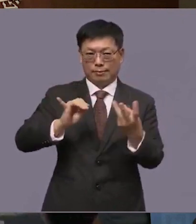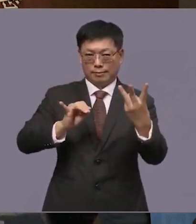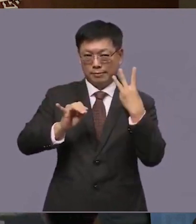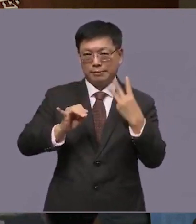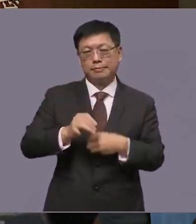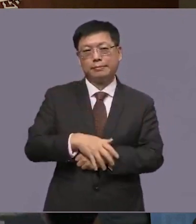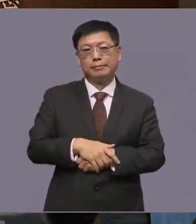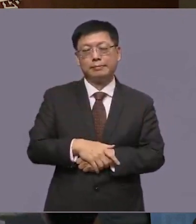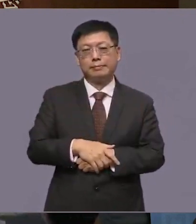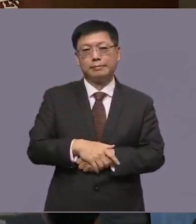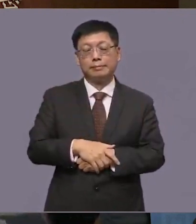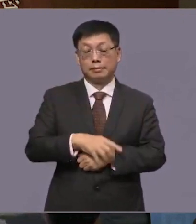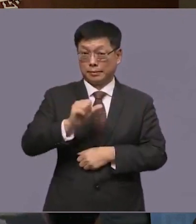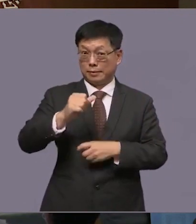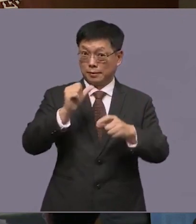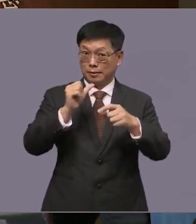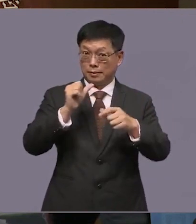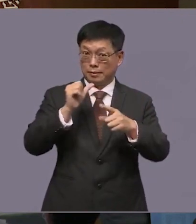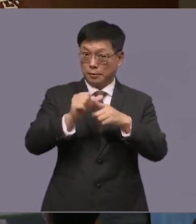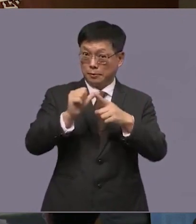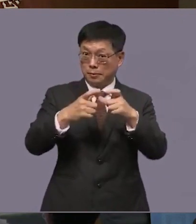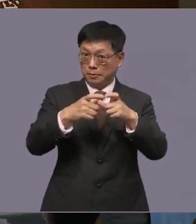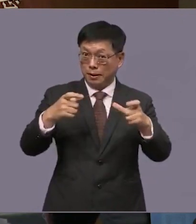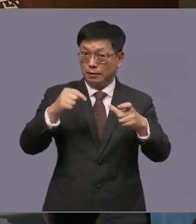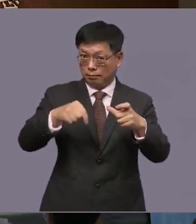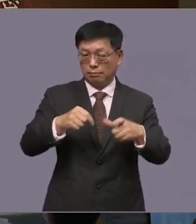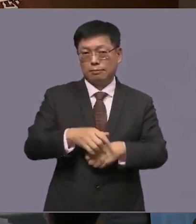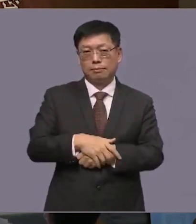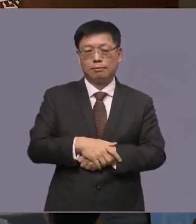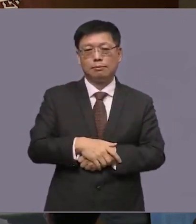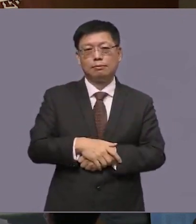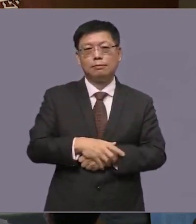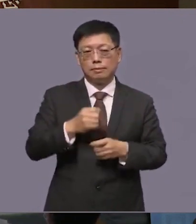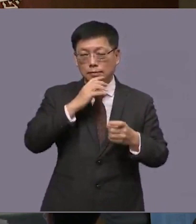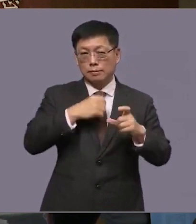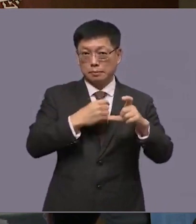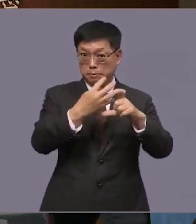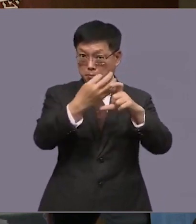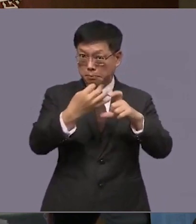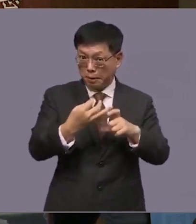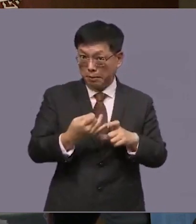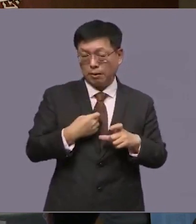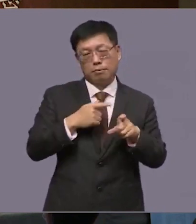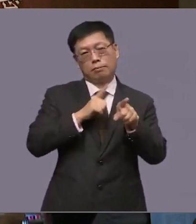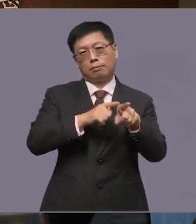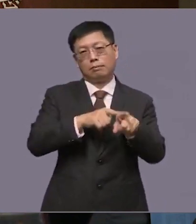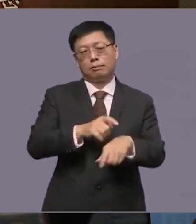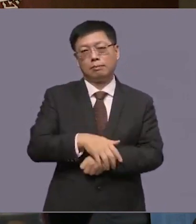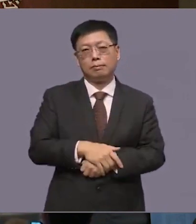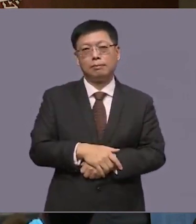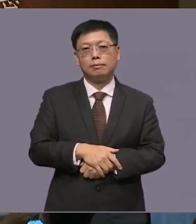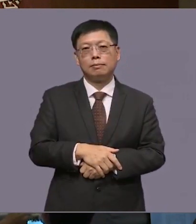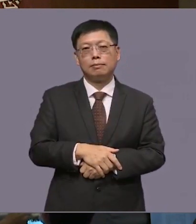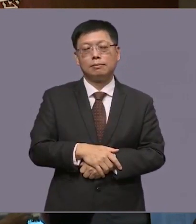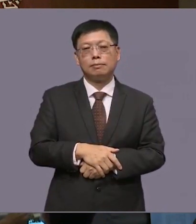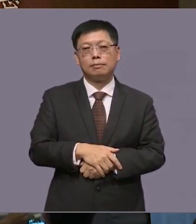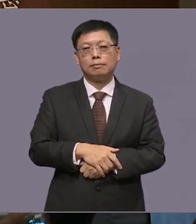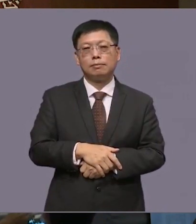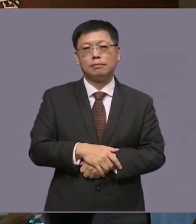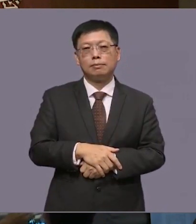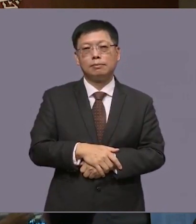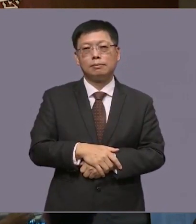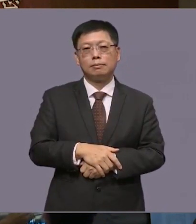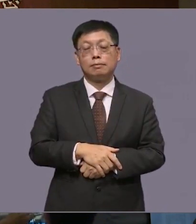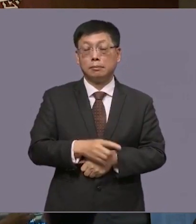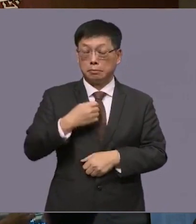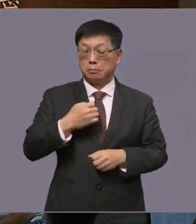的3张。这个五倍券我们就是照面额。那这个五倍券可以